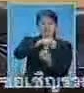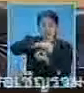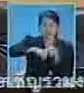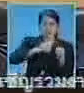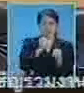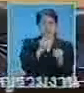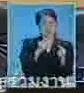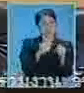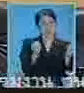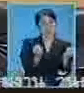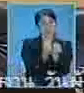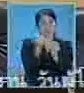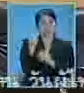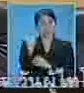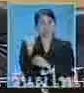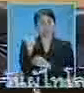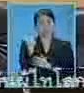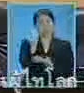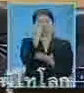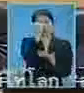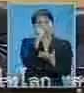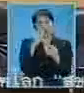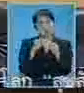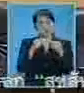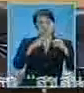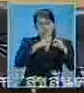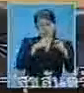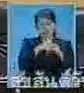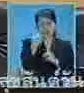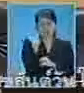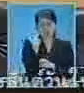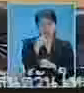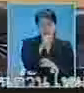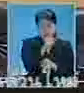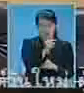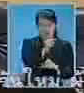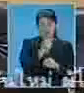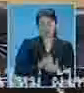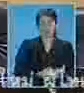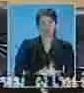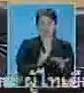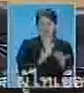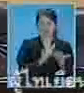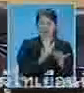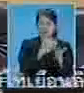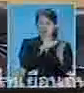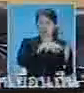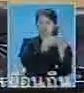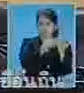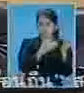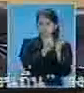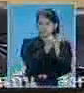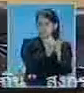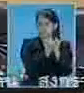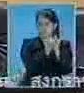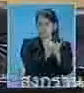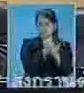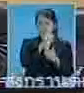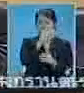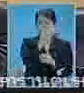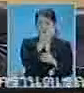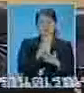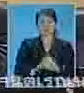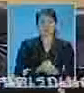การณ์และความจำเป็นต่อสถานการณ์นั้นๆในการกำหนดนโยบายเพราะนั้นผมมองย้อนกลับไปนะครับเมื่อ